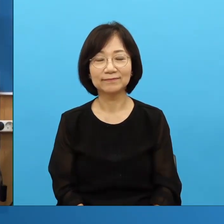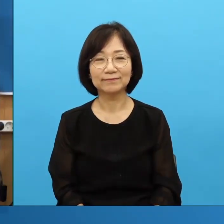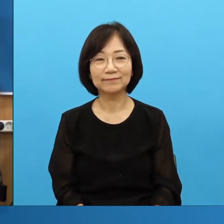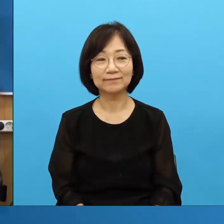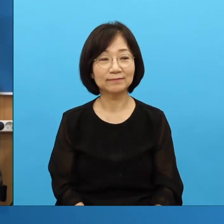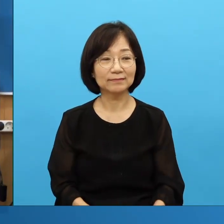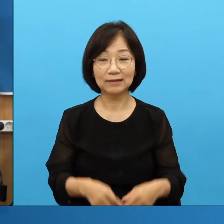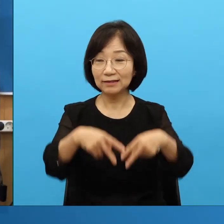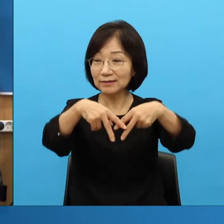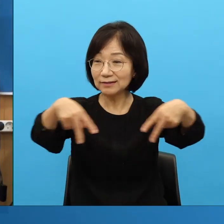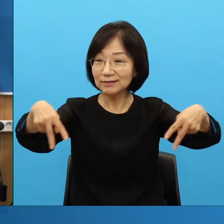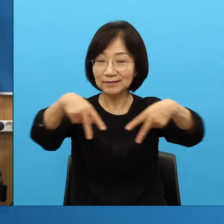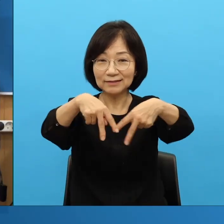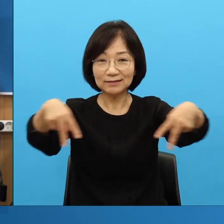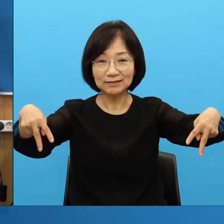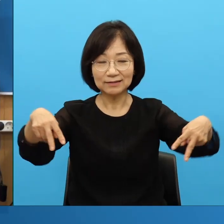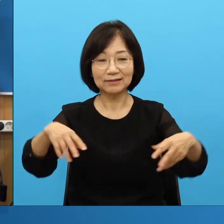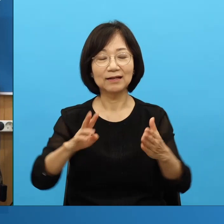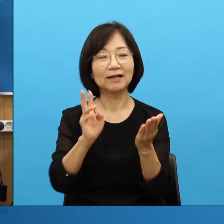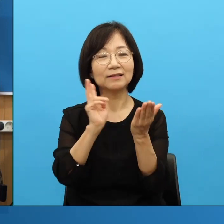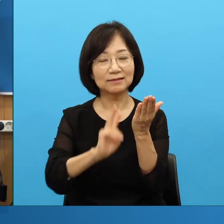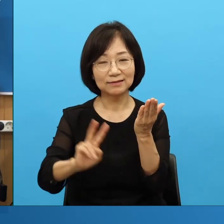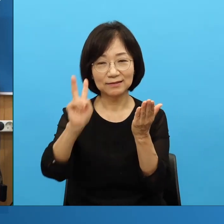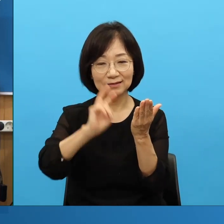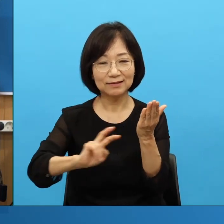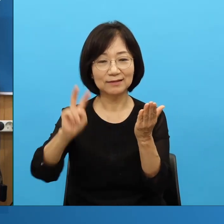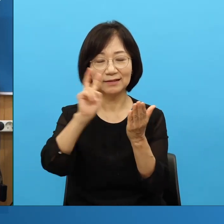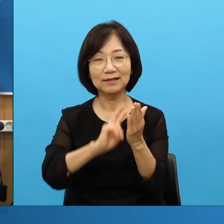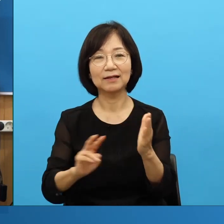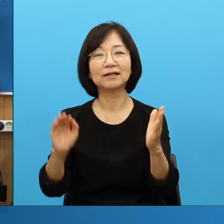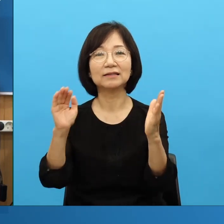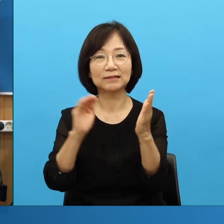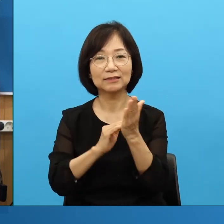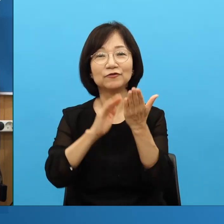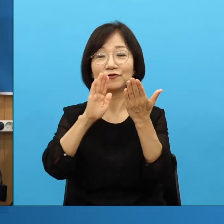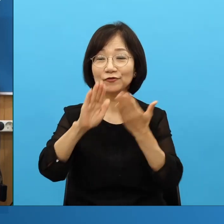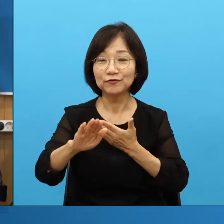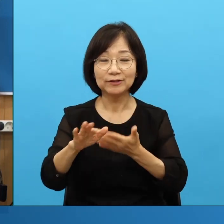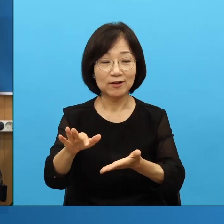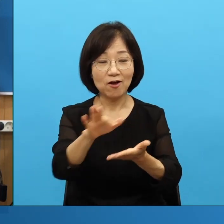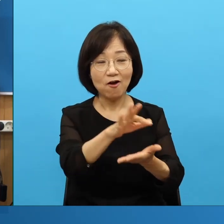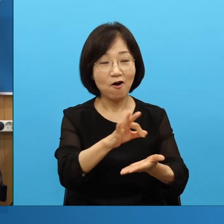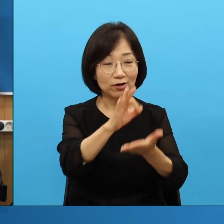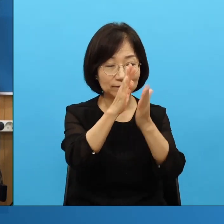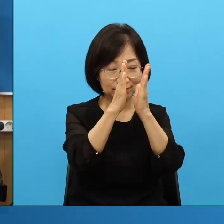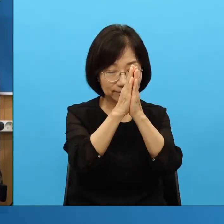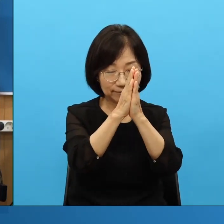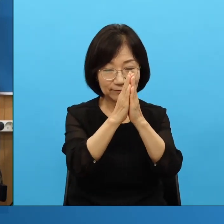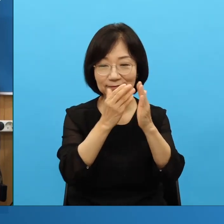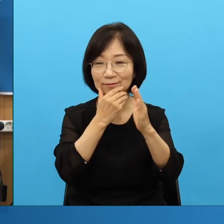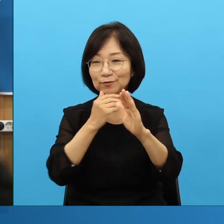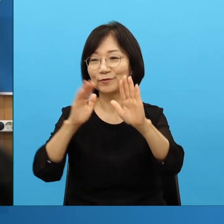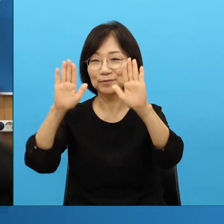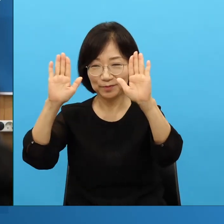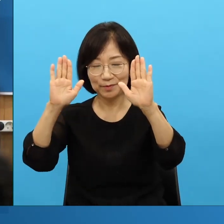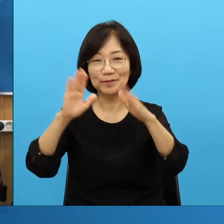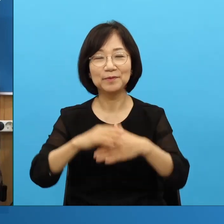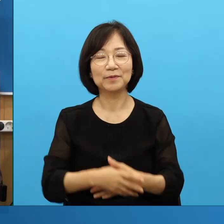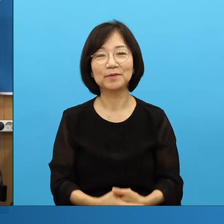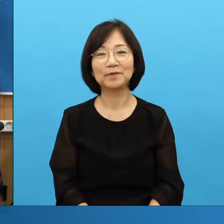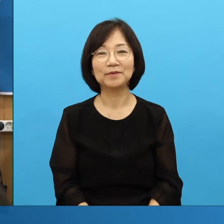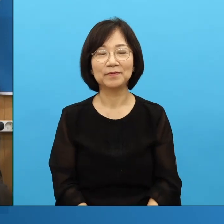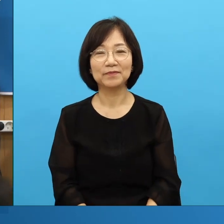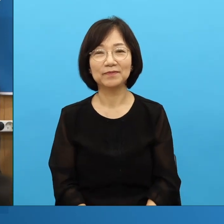다 같이 일어나셔서 주의 나의 삶 속에 찬양 후에 헌금 기도미 축도로 당회장 목사님, 요광수 목사님의